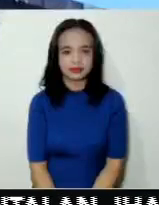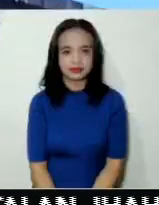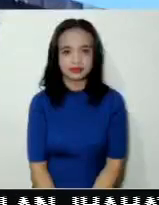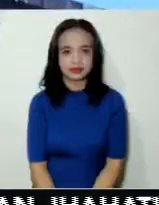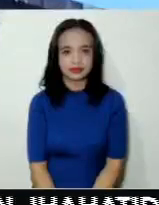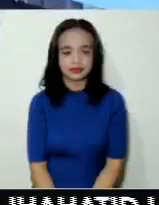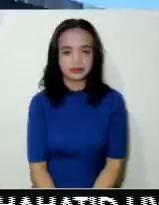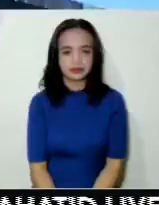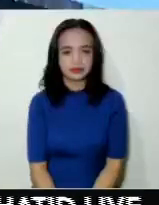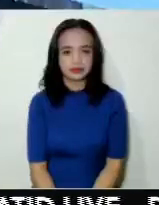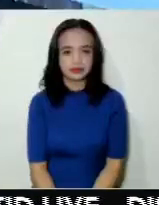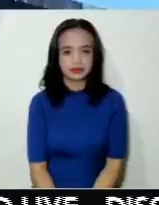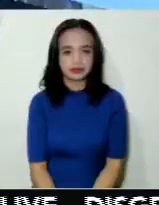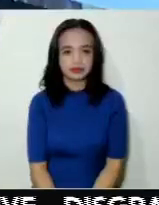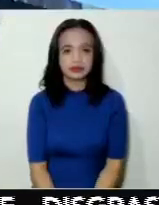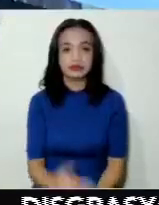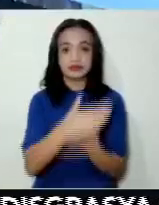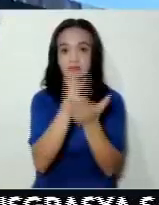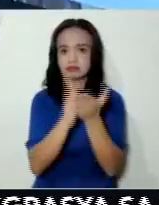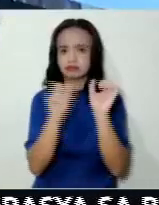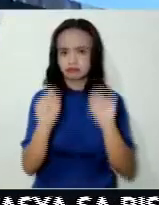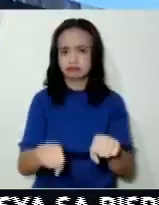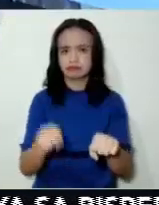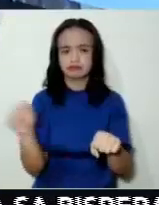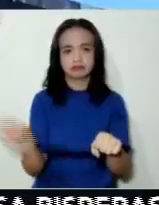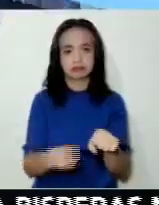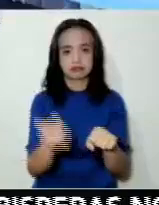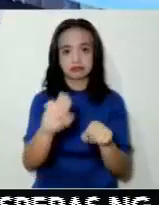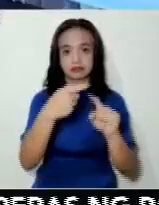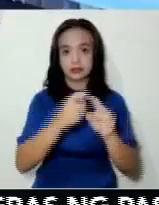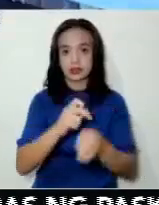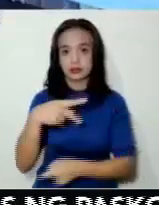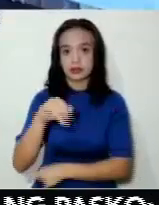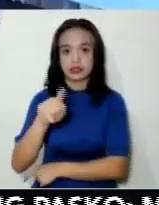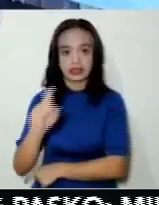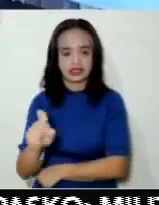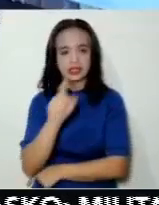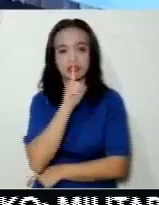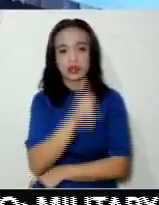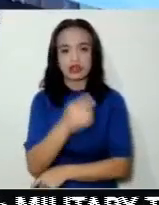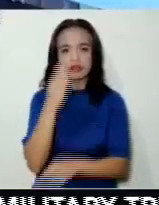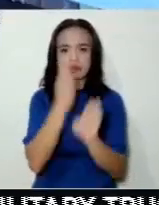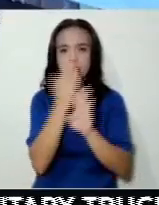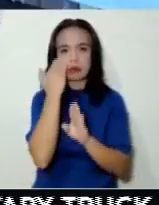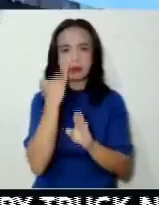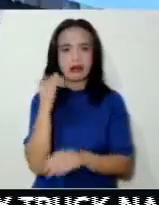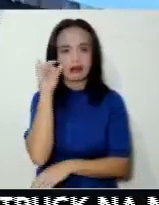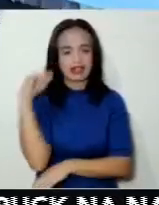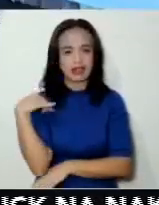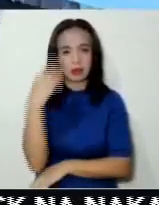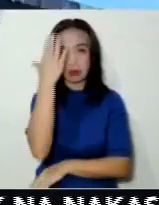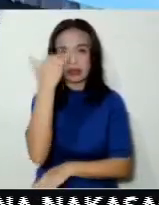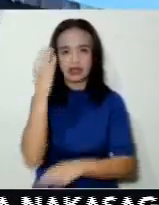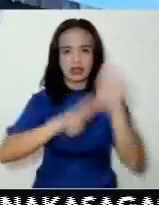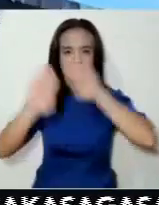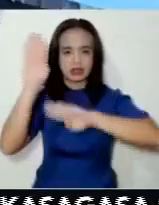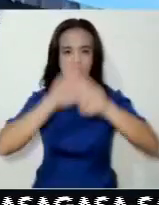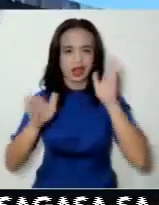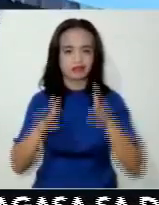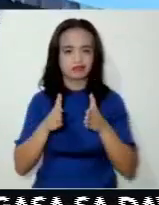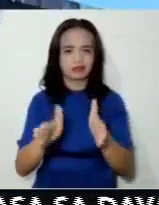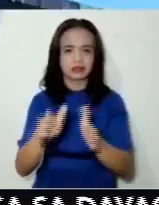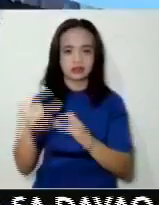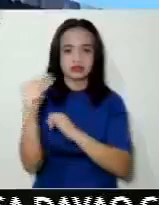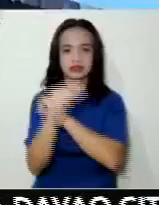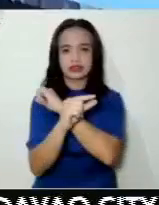At may ilang nakakabiyahe na mula sa PITX. Nagkulang kasi ang mga bus doon kahapon dahil sa problema sa kalsada sa Quezon.